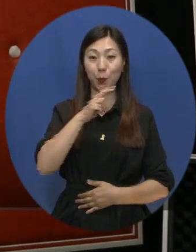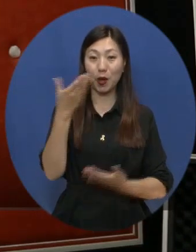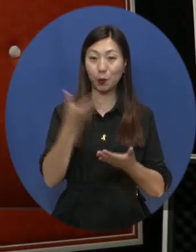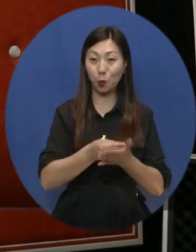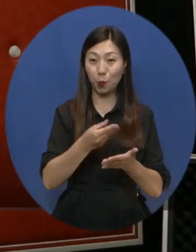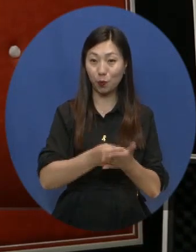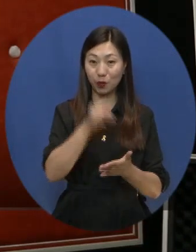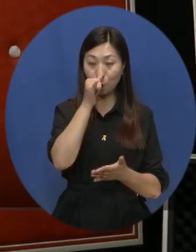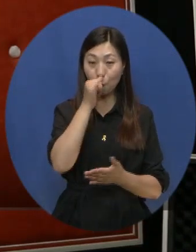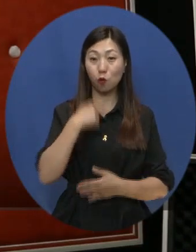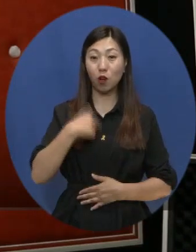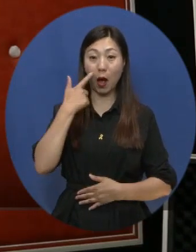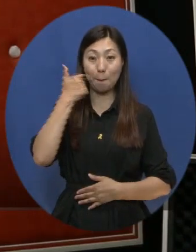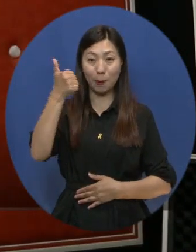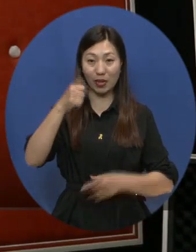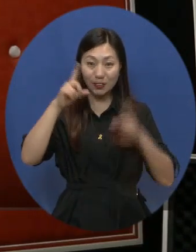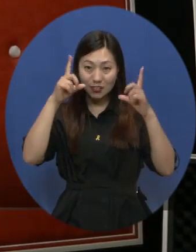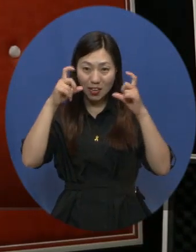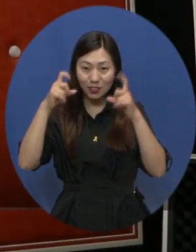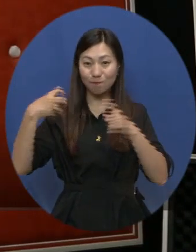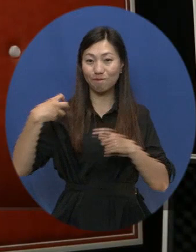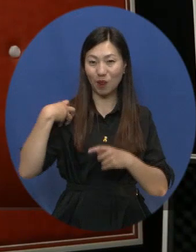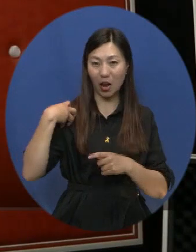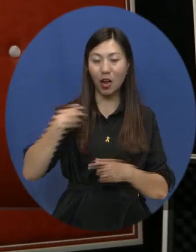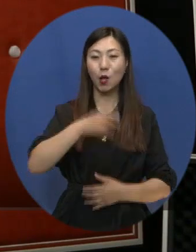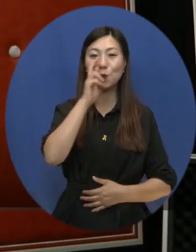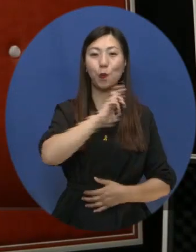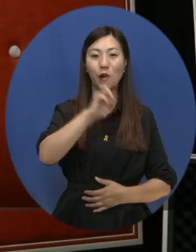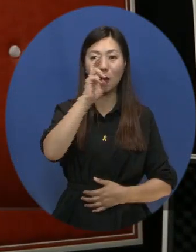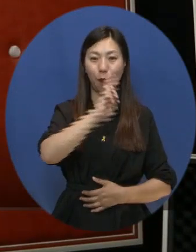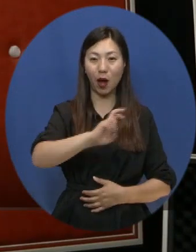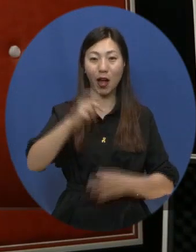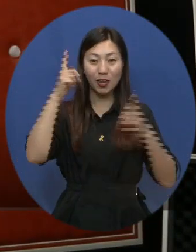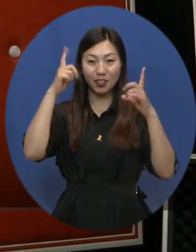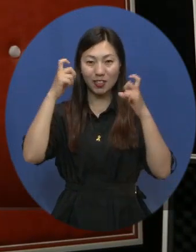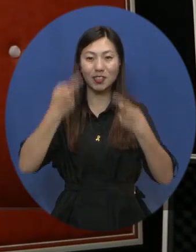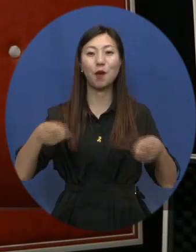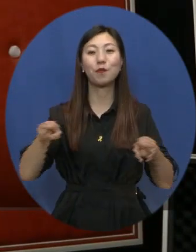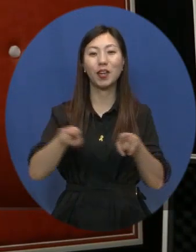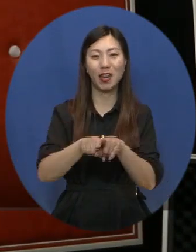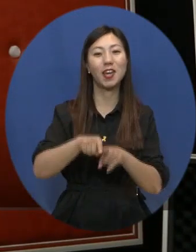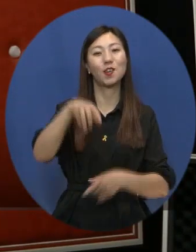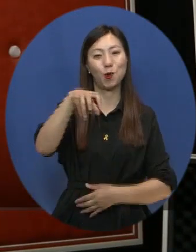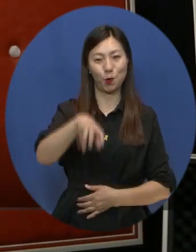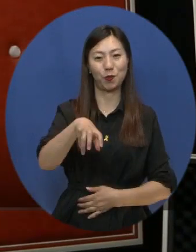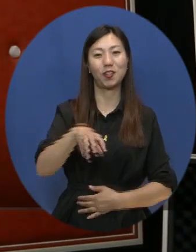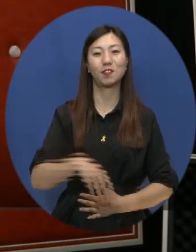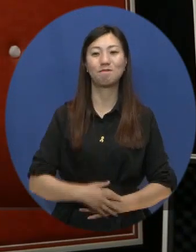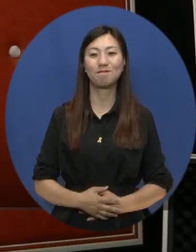아버지는 사진도 찍고, 예. 음악과 사진이 함께하는 공간입니다.